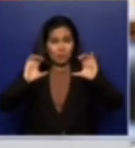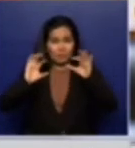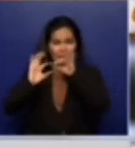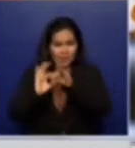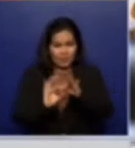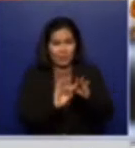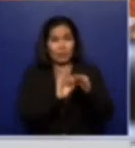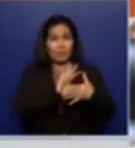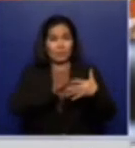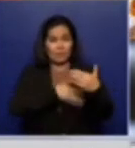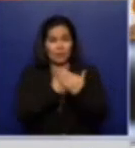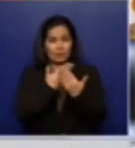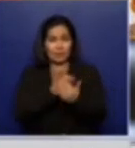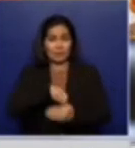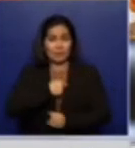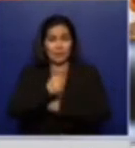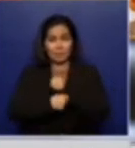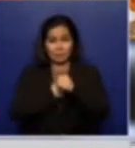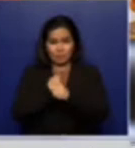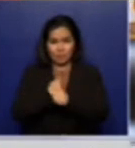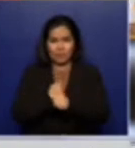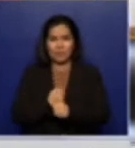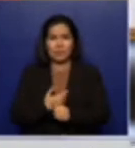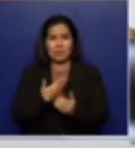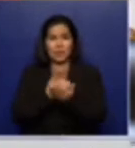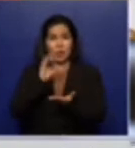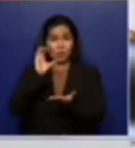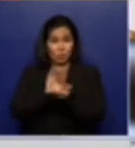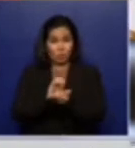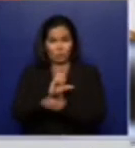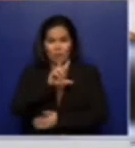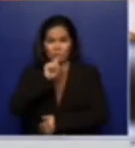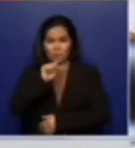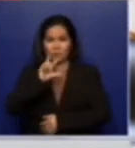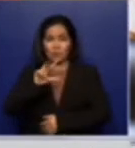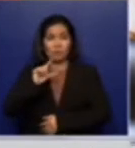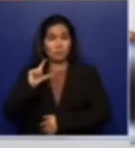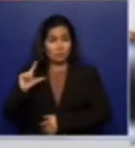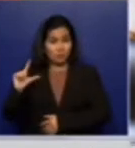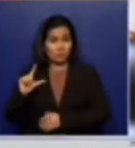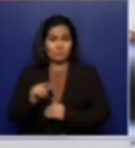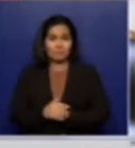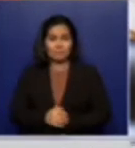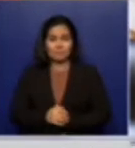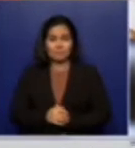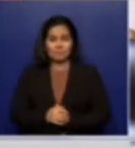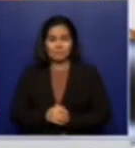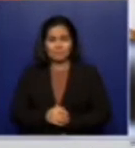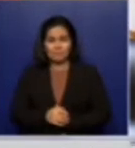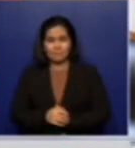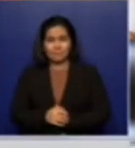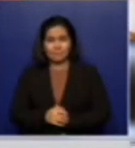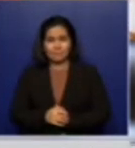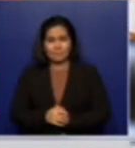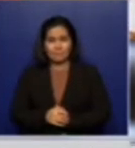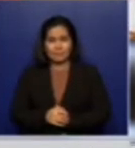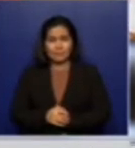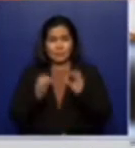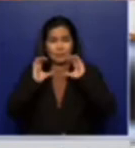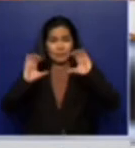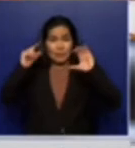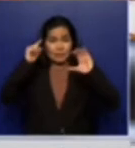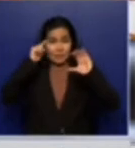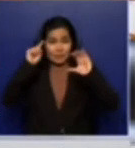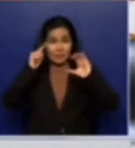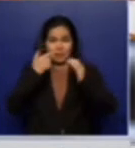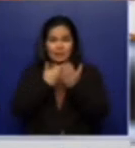นี้ท่านเขียนอย่างนี้นะครับว่างบประมาณรายจ่ายนี้ 3.3 ล้านล้านเนี่ยนะครับท่านคาดการว่าจะเ